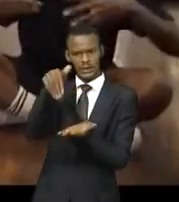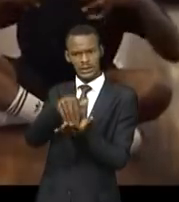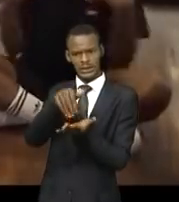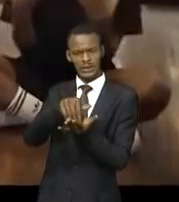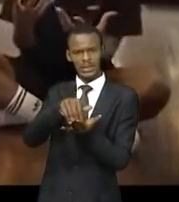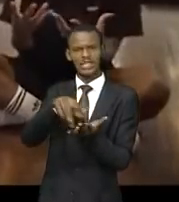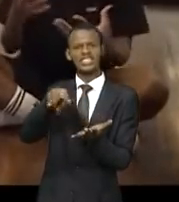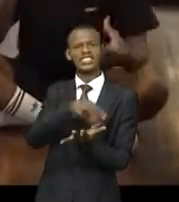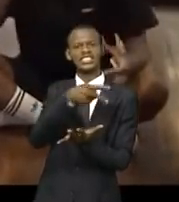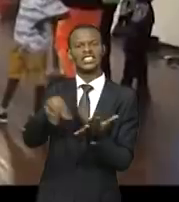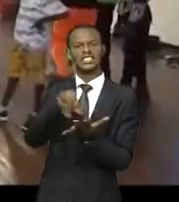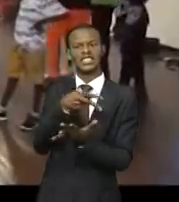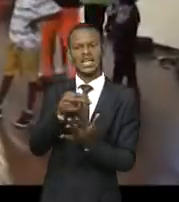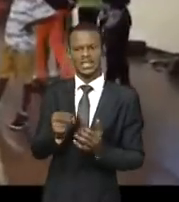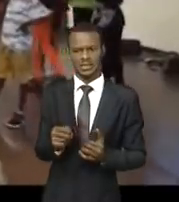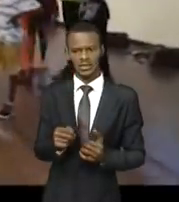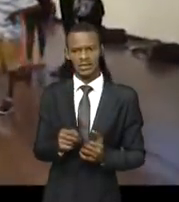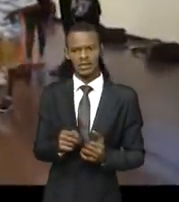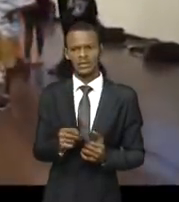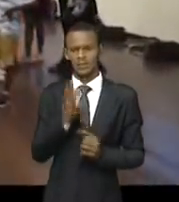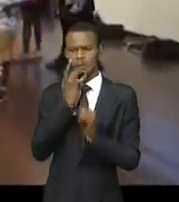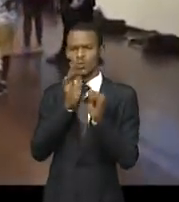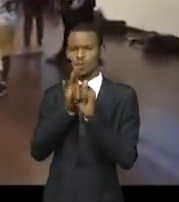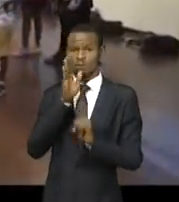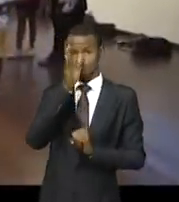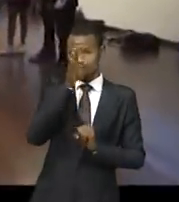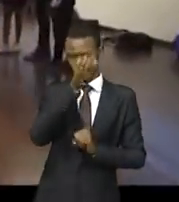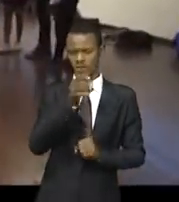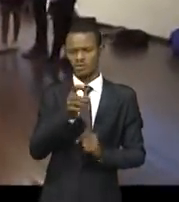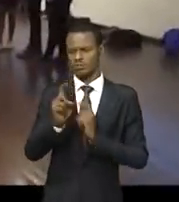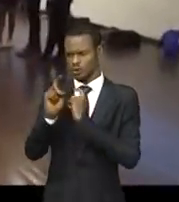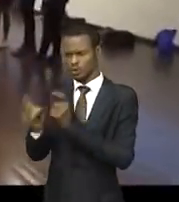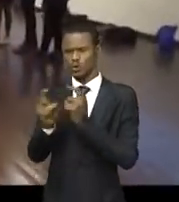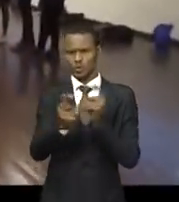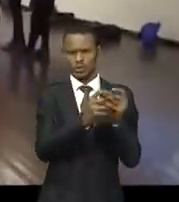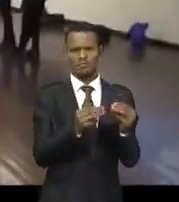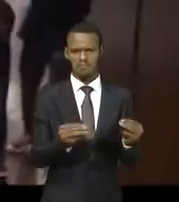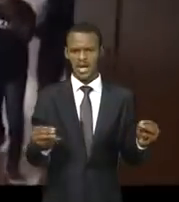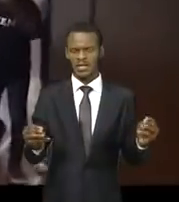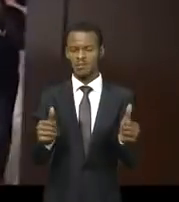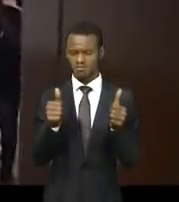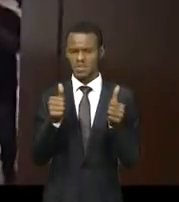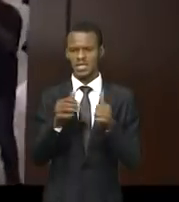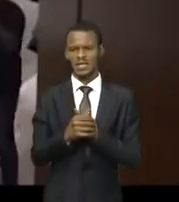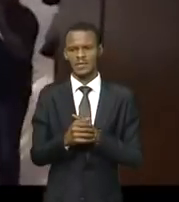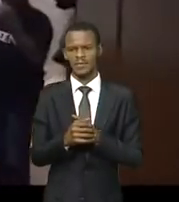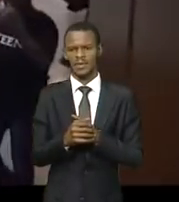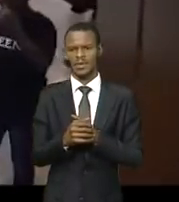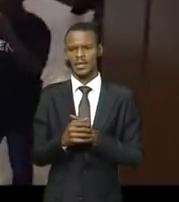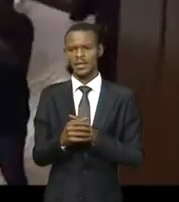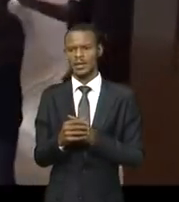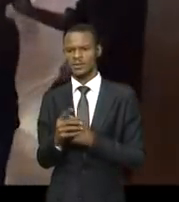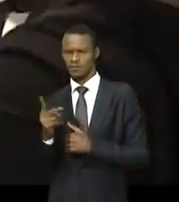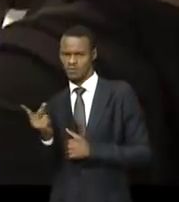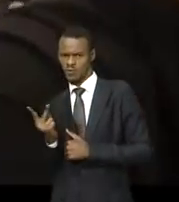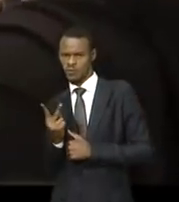danses et a promis de tout mettre en œuvre pour doter ces derniers des infrastructures modernes. Désormais, les deux personnalités